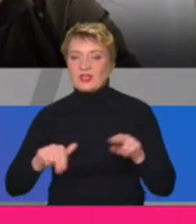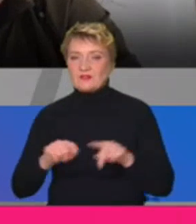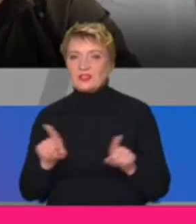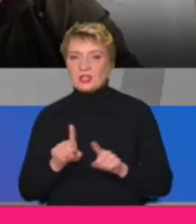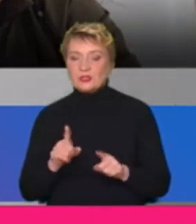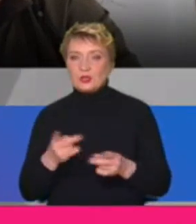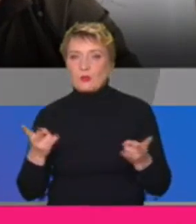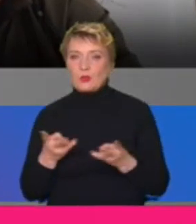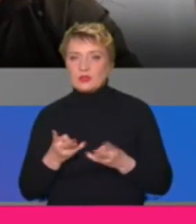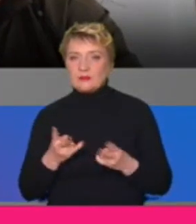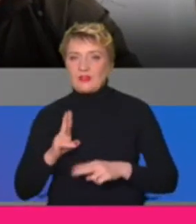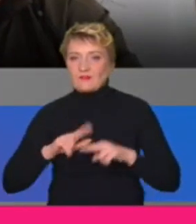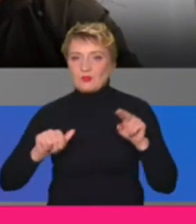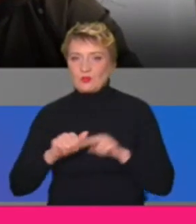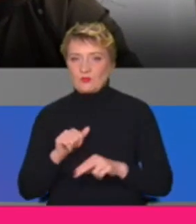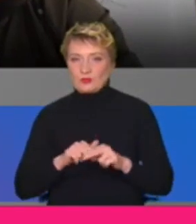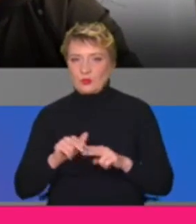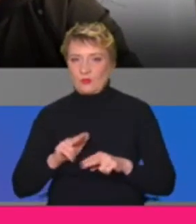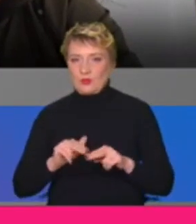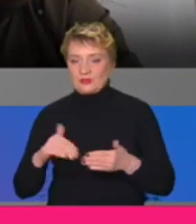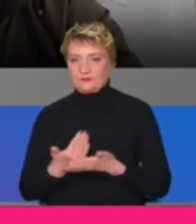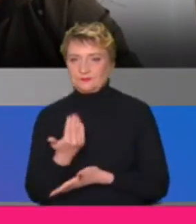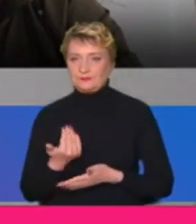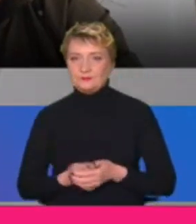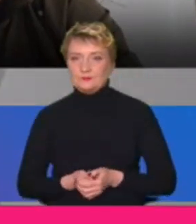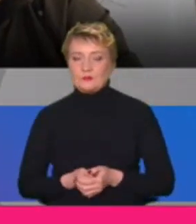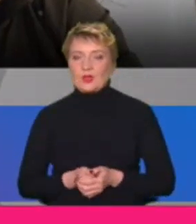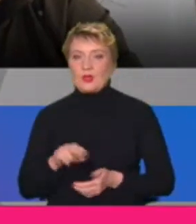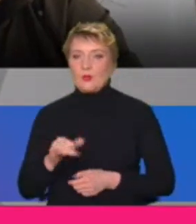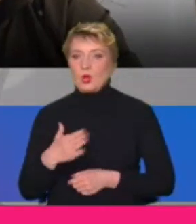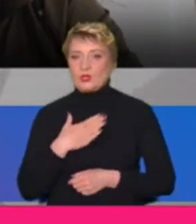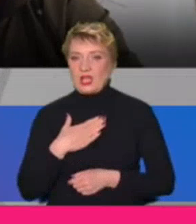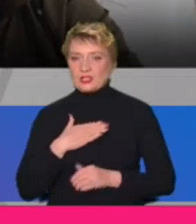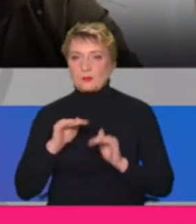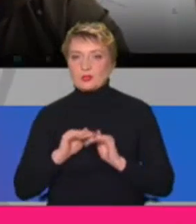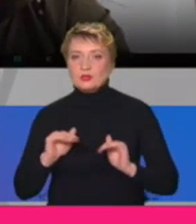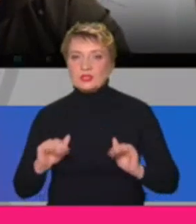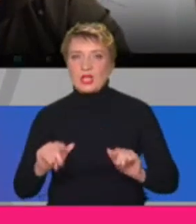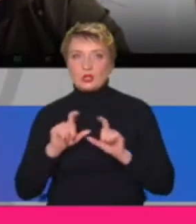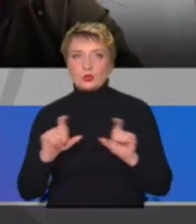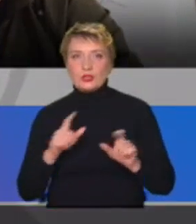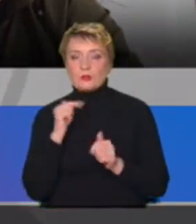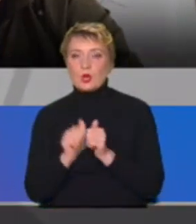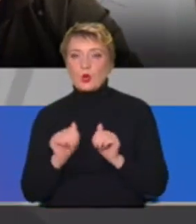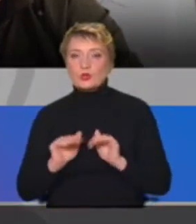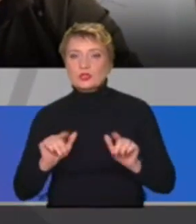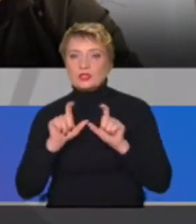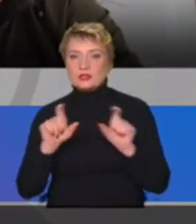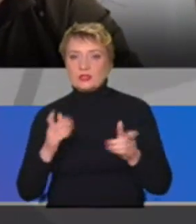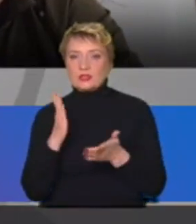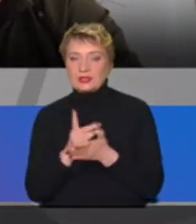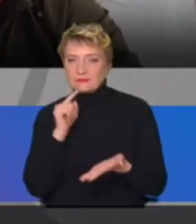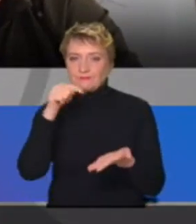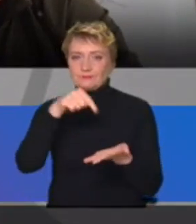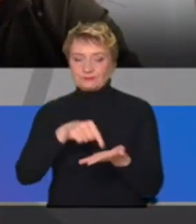буде відбудовувати з нуля? Ну, по нашим садочкам, в кожен садочок є прильот, більше